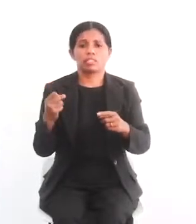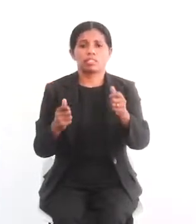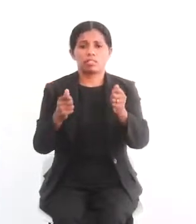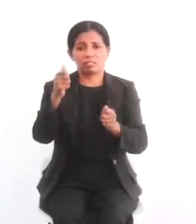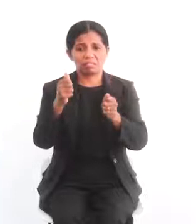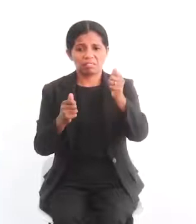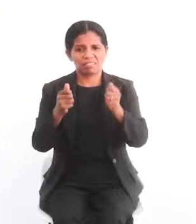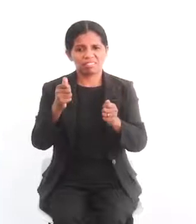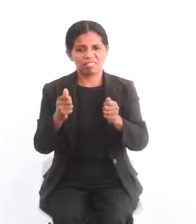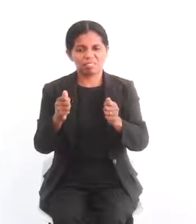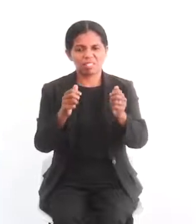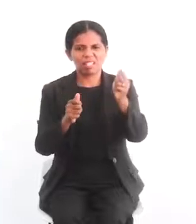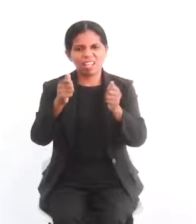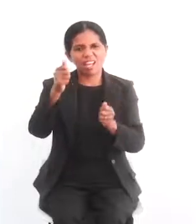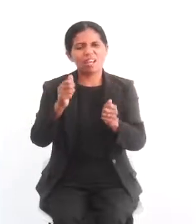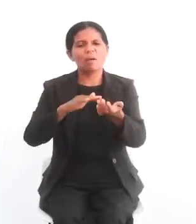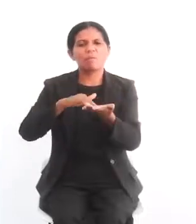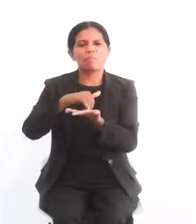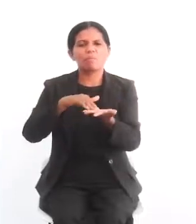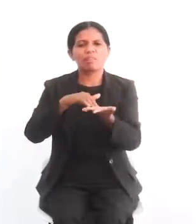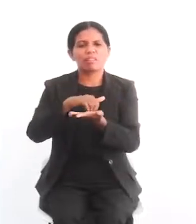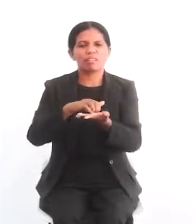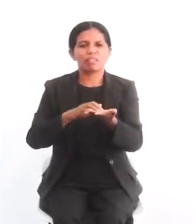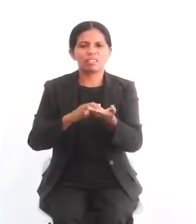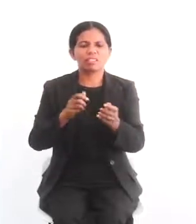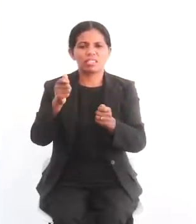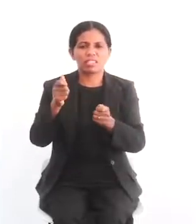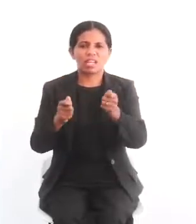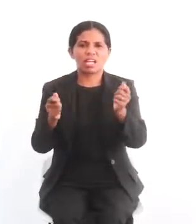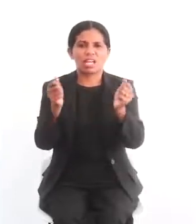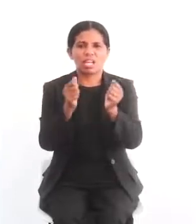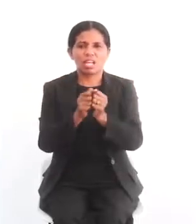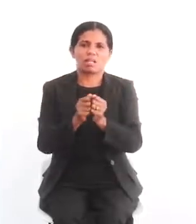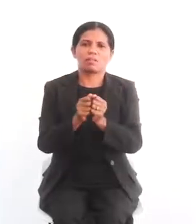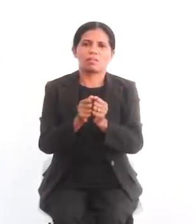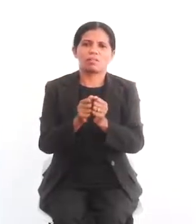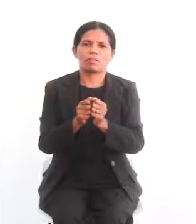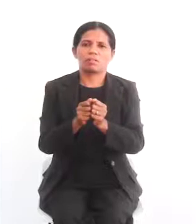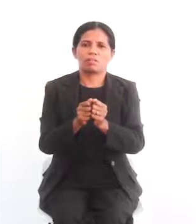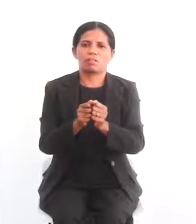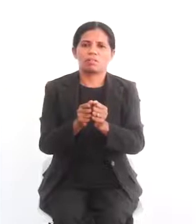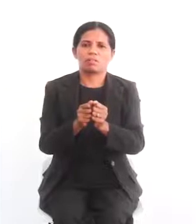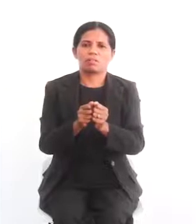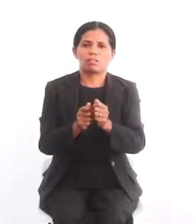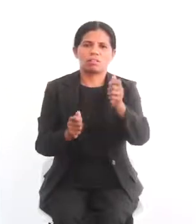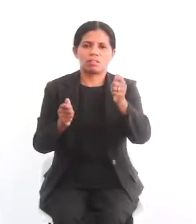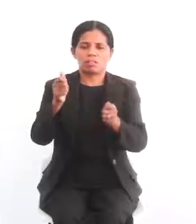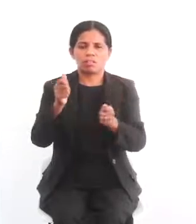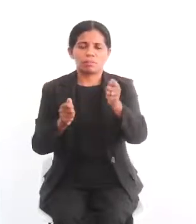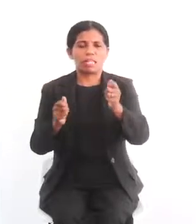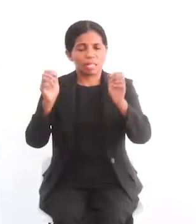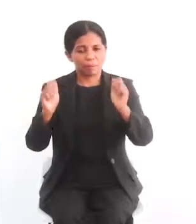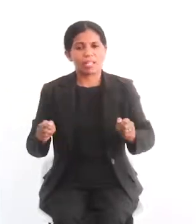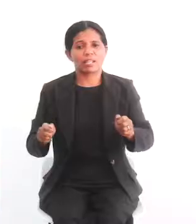bokangalai ya se ita observa hamutuk fasil atau muda nya bamai